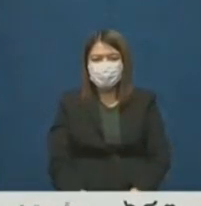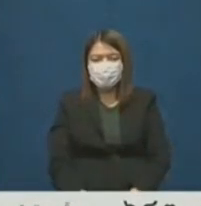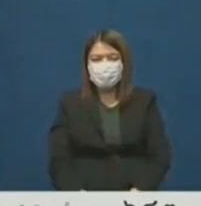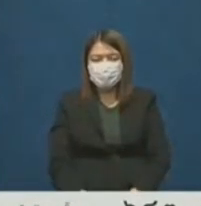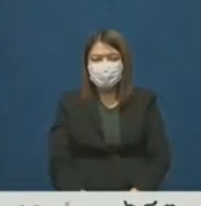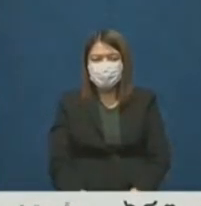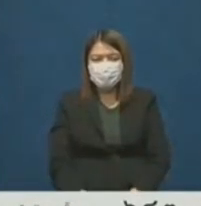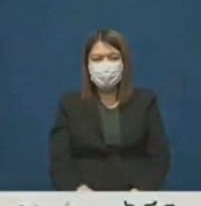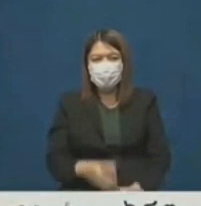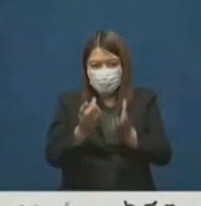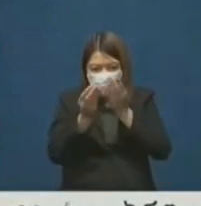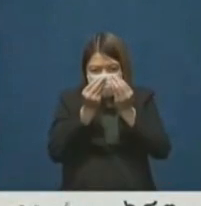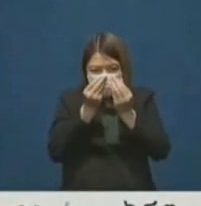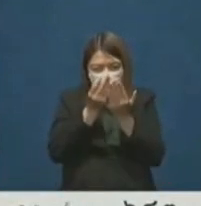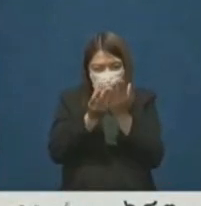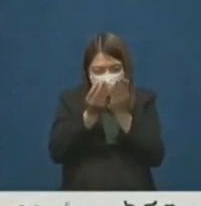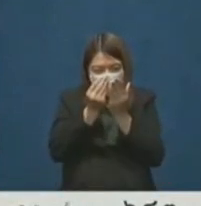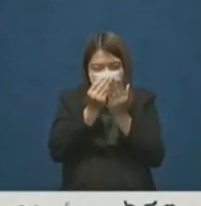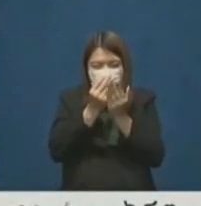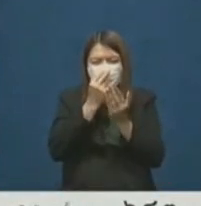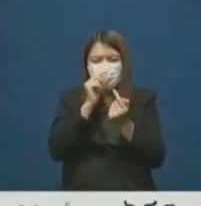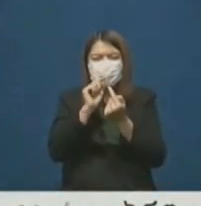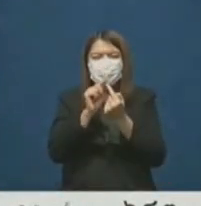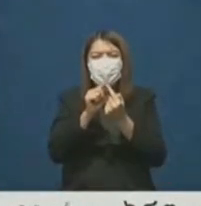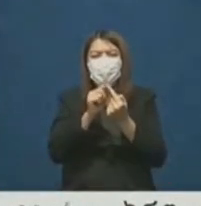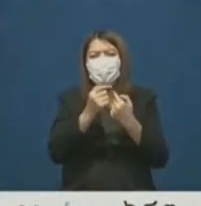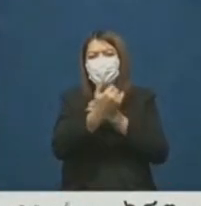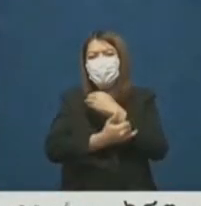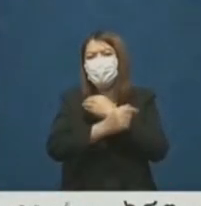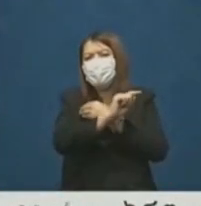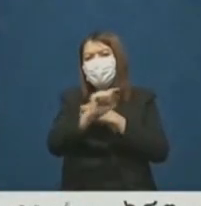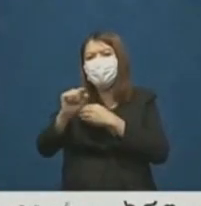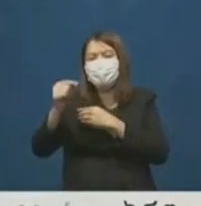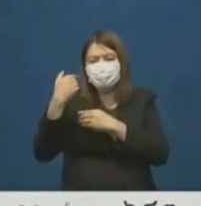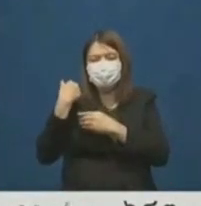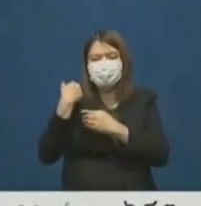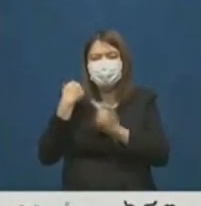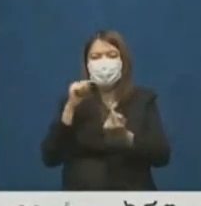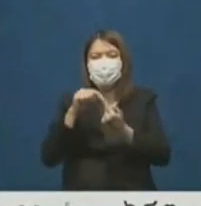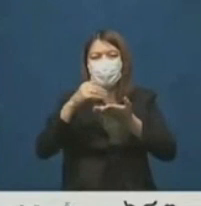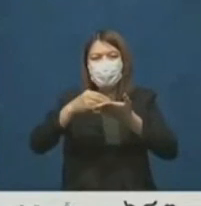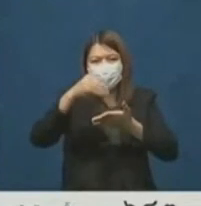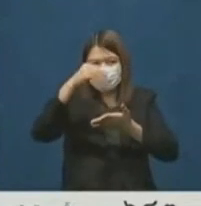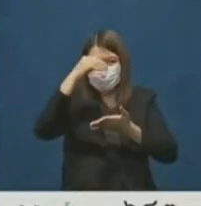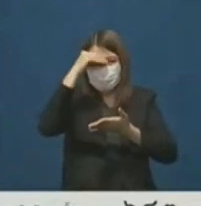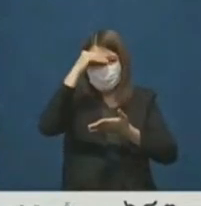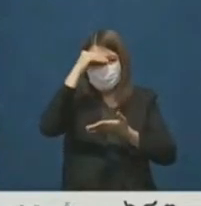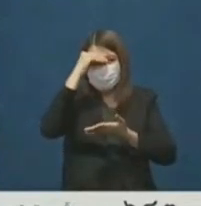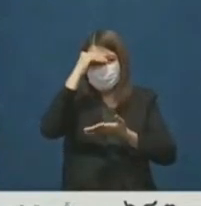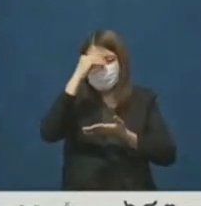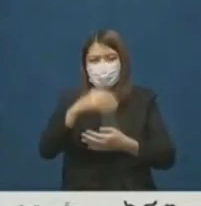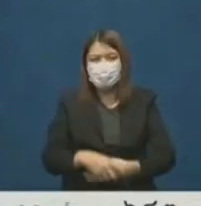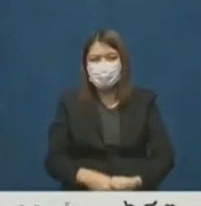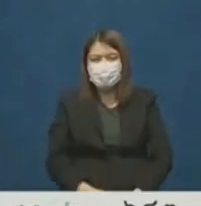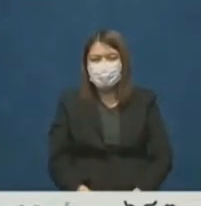ครับผมได้ศึกษานะครับส่องดูในหลายๆประเทศนะครับผมคิดว่าประเด็นเรื่องการศึกษา